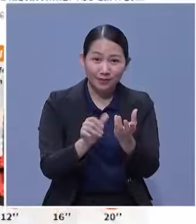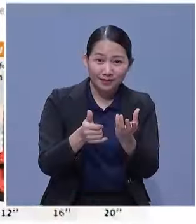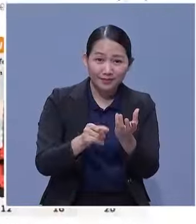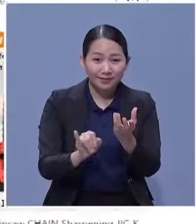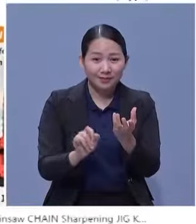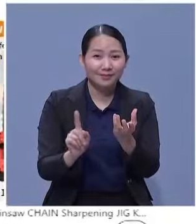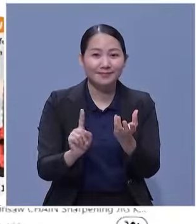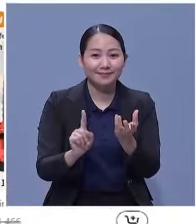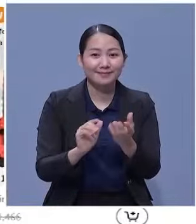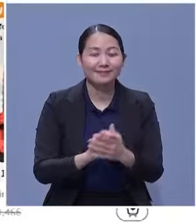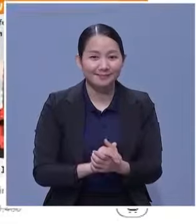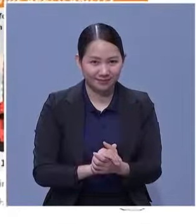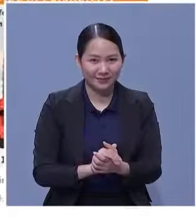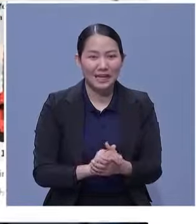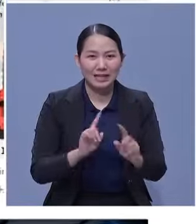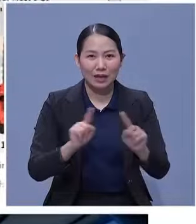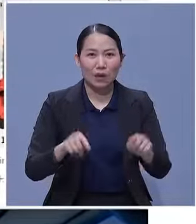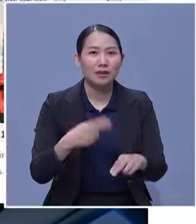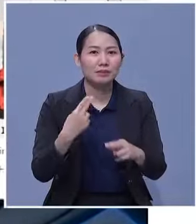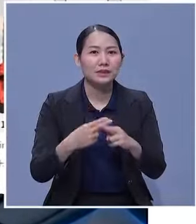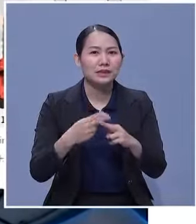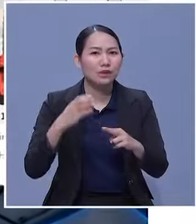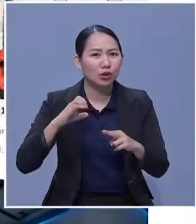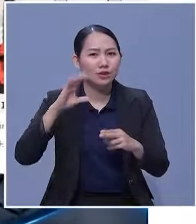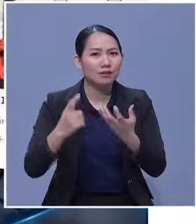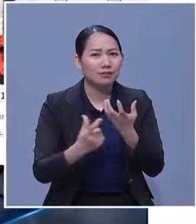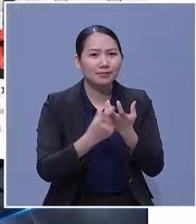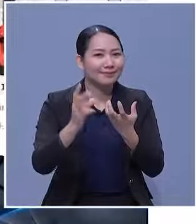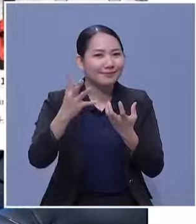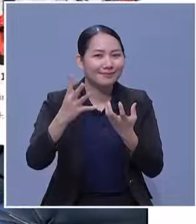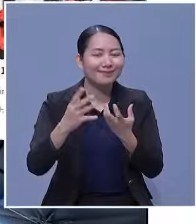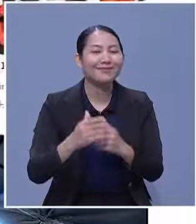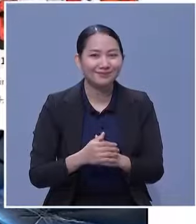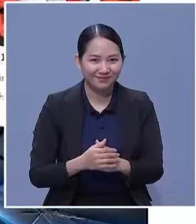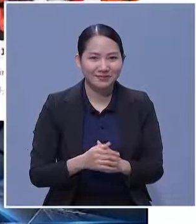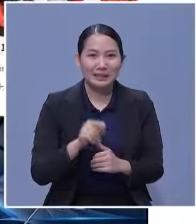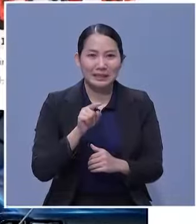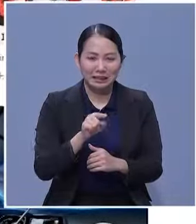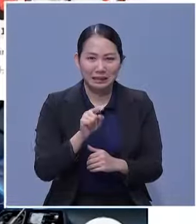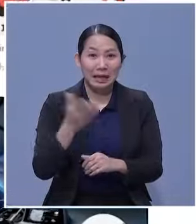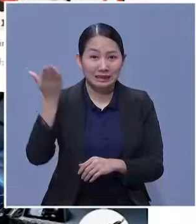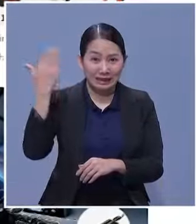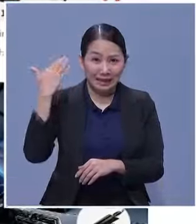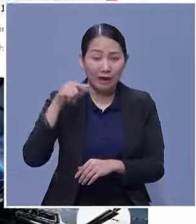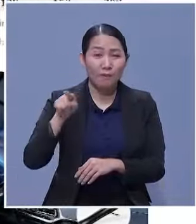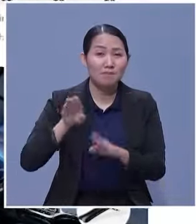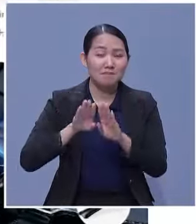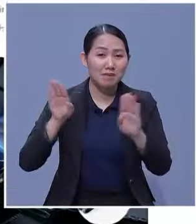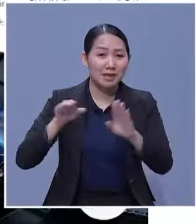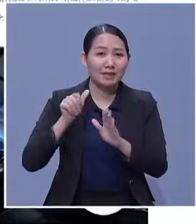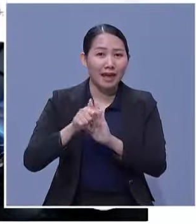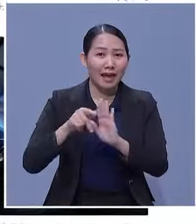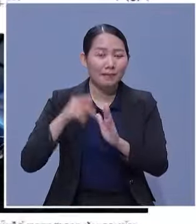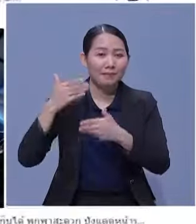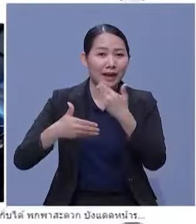แบรนดนะคะข้อมูลจากลุยจีนก็บอกว่าเขาเปิดตัวมาแล้วก็กลายเป็นว่าสามารถเข้ามาแข่งกับิาาซึ่งเป็นแพลตฟอร์มดั้งเดินของ